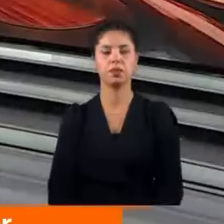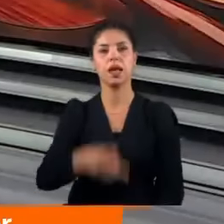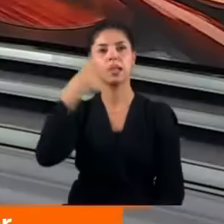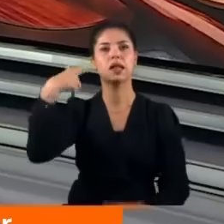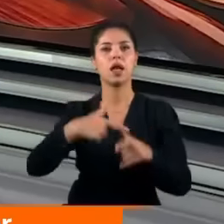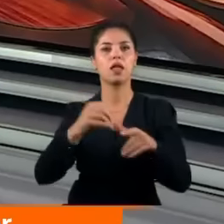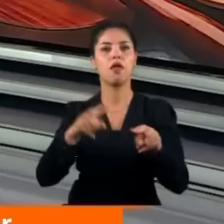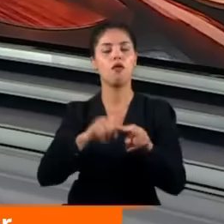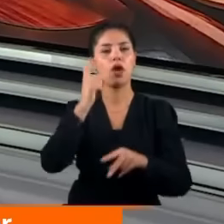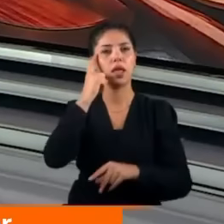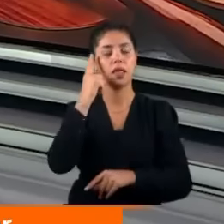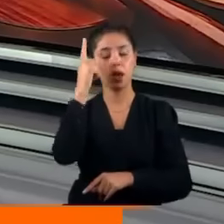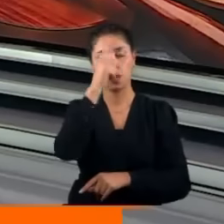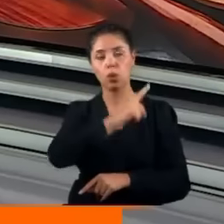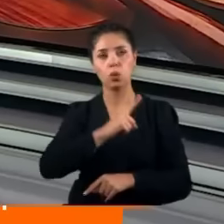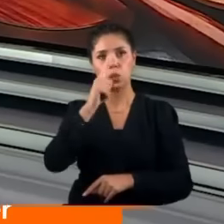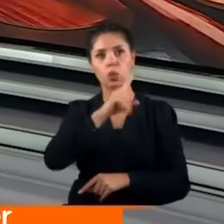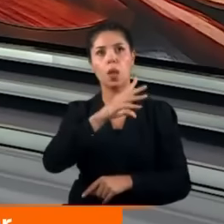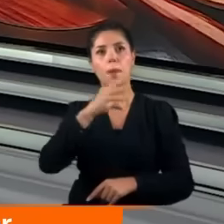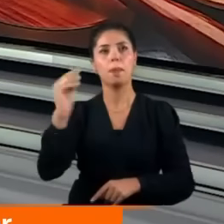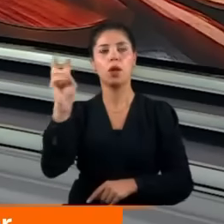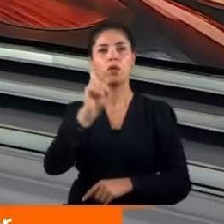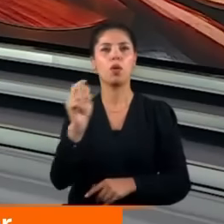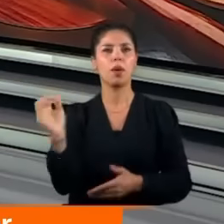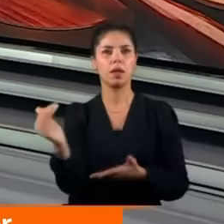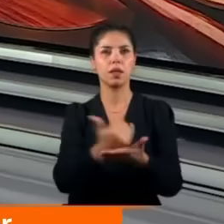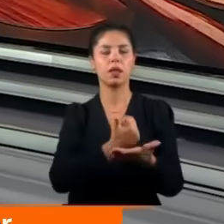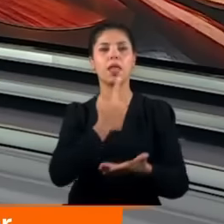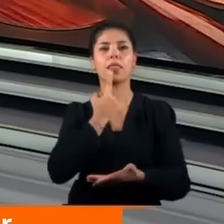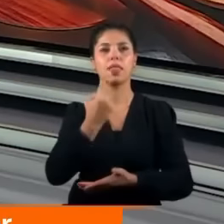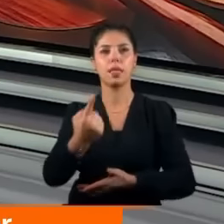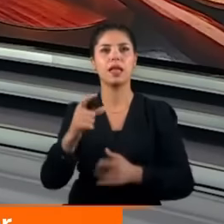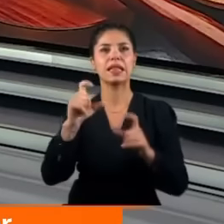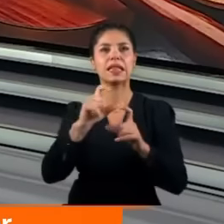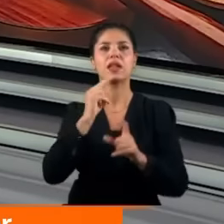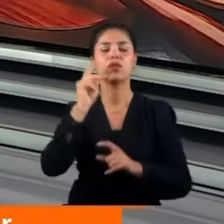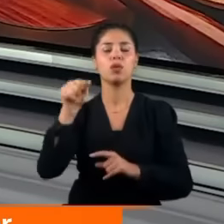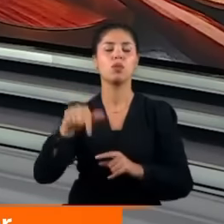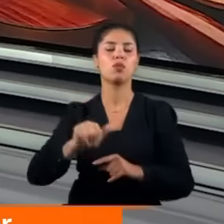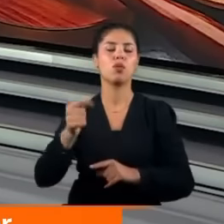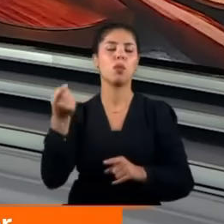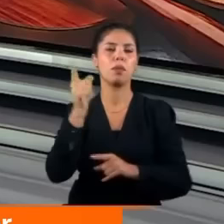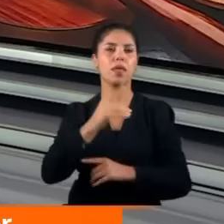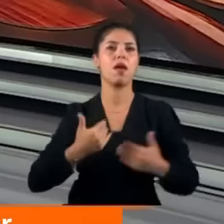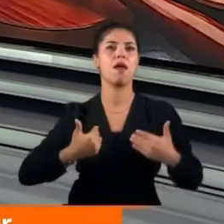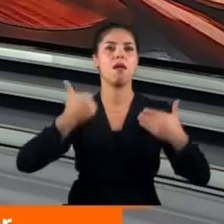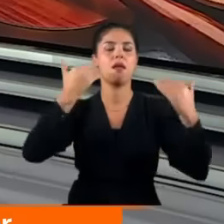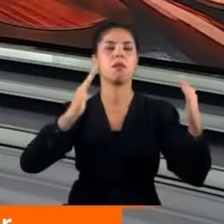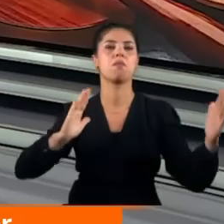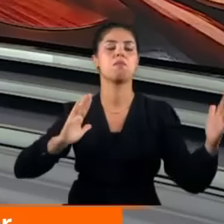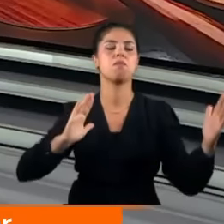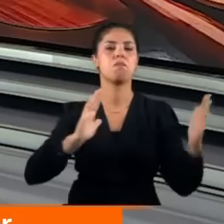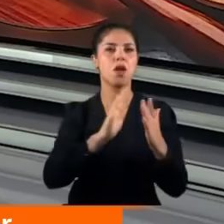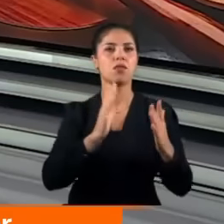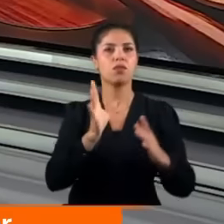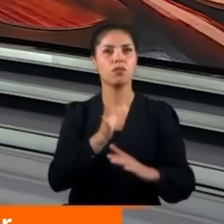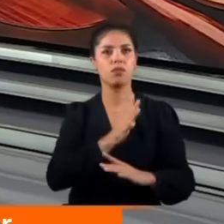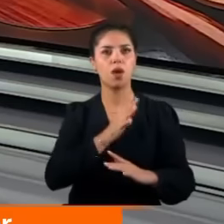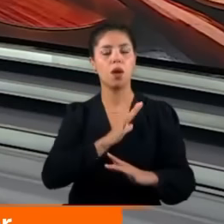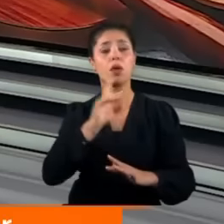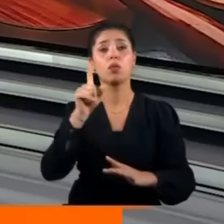Sahte fon iddialarıyla milyonlarca dolar gelir elde ettiği iddia edilen Seçil Erzan bugün yine hakim karşısındaydı. Ancak futbolcuların olduğu ana davada değil, bu kez hakkında